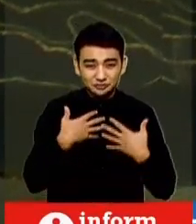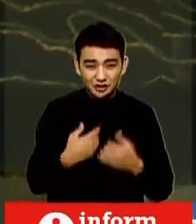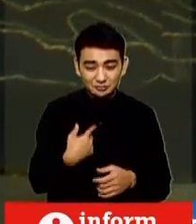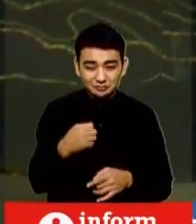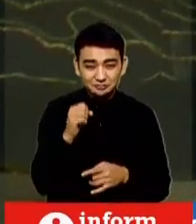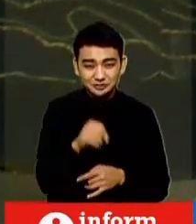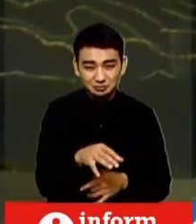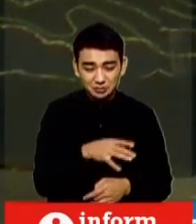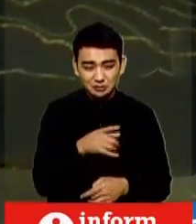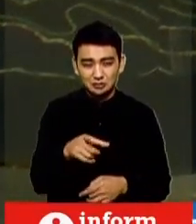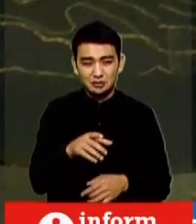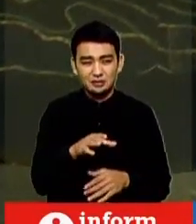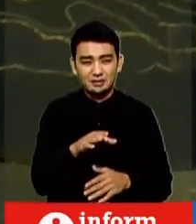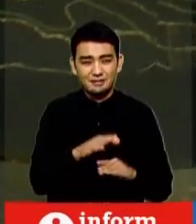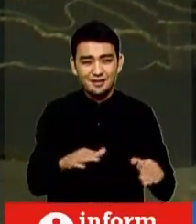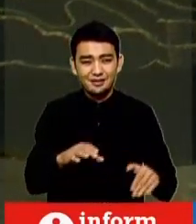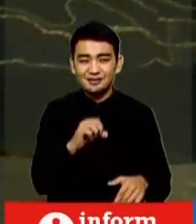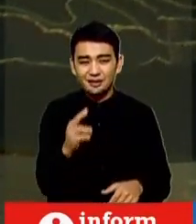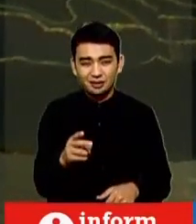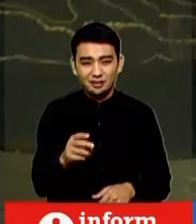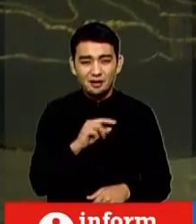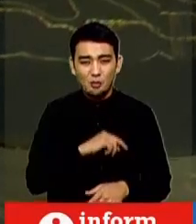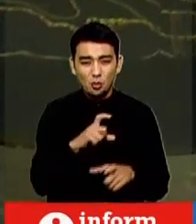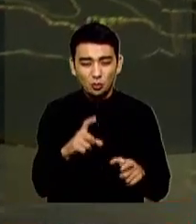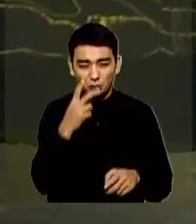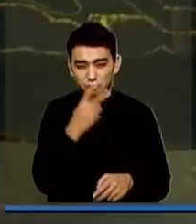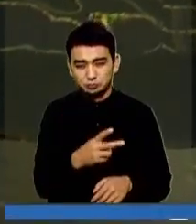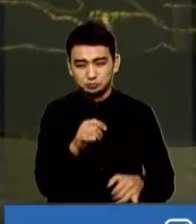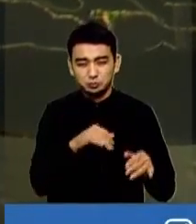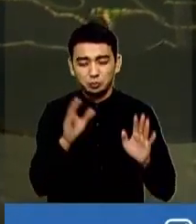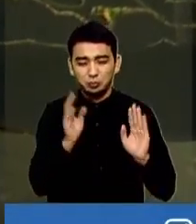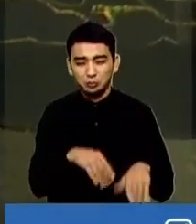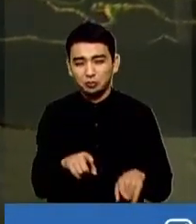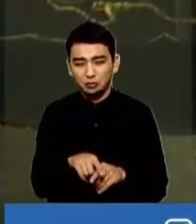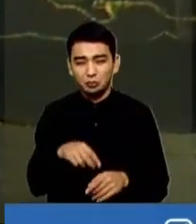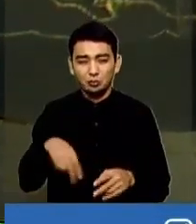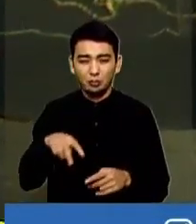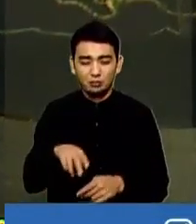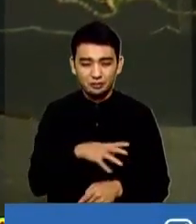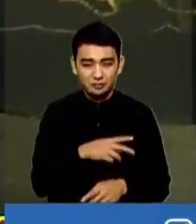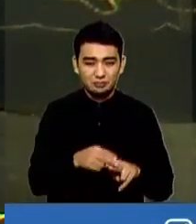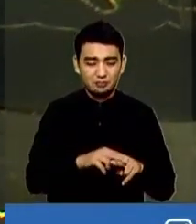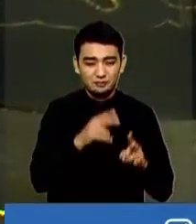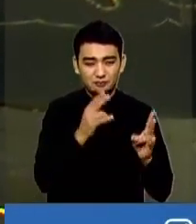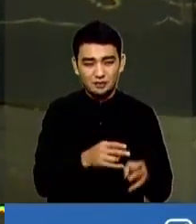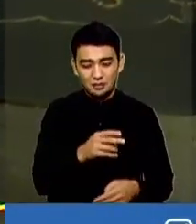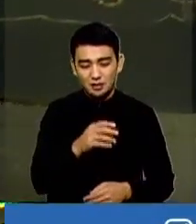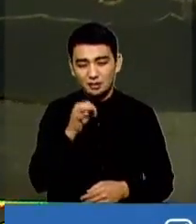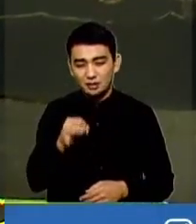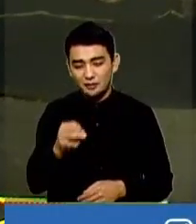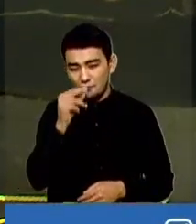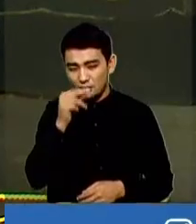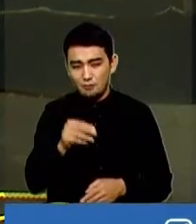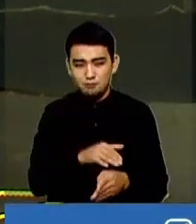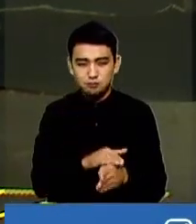жетуі бөбекжай қызметкерлерінің салғырттығынан болып отыр дейді. Ата-ана тұңғышының еміне кететін шығынды кінәлілер толық өтеп берсін